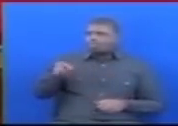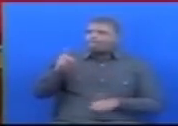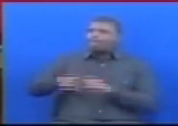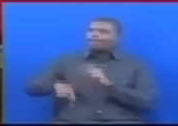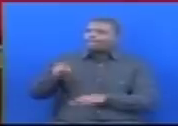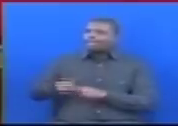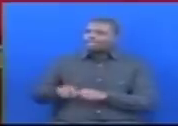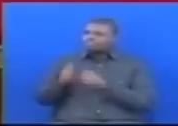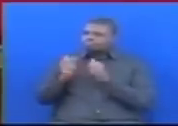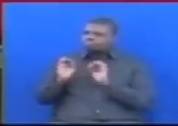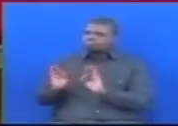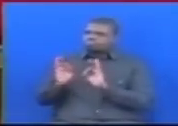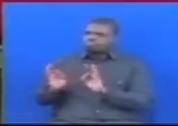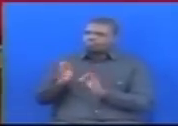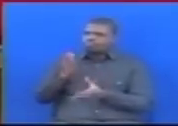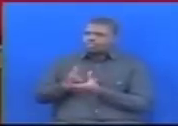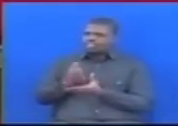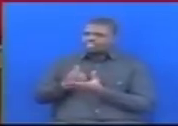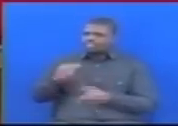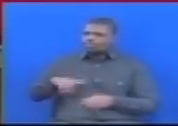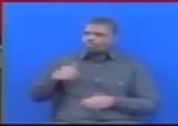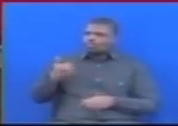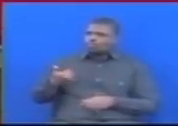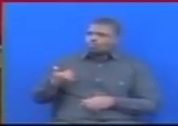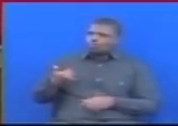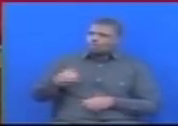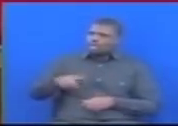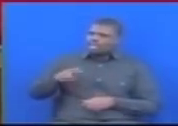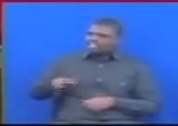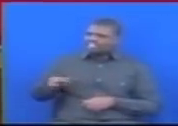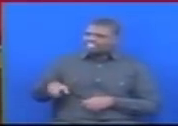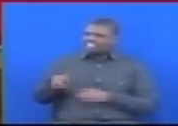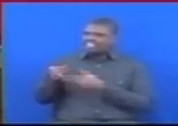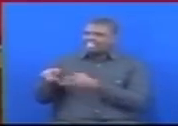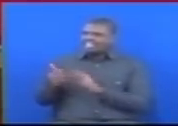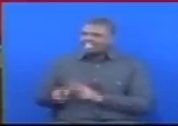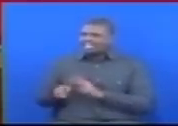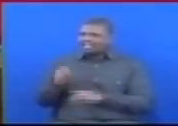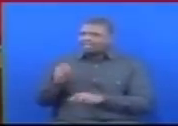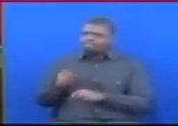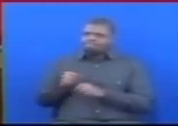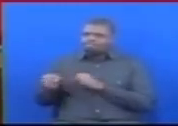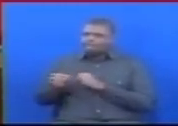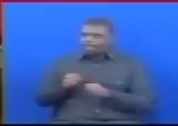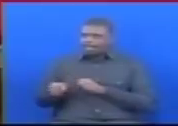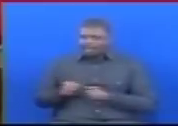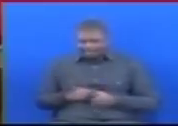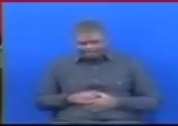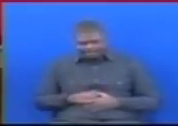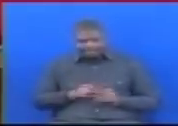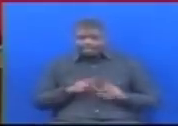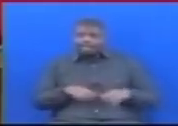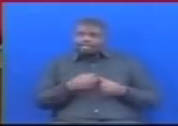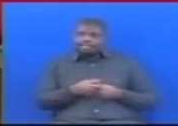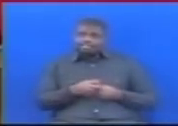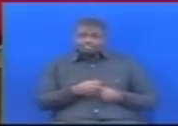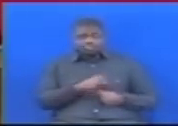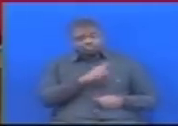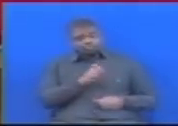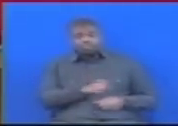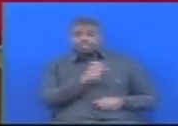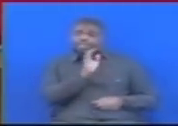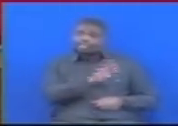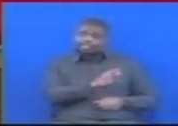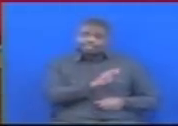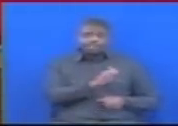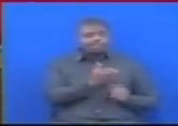mahiri katika kuhakikisha kuwapigania wananchi wa Kagera ili waweze kupata huduma hii muhimu ya maji. Lakini Mheshimiwa Spika, kutokana na swali lake ni muombe